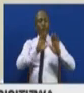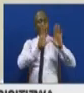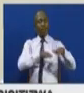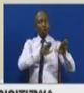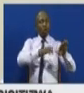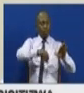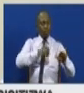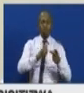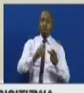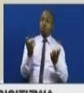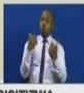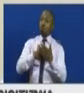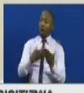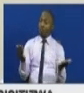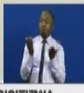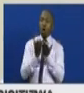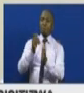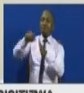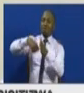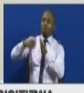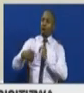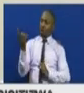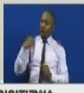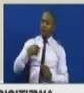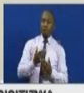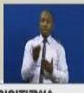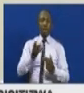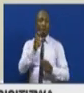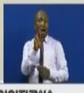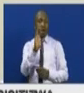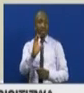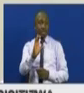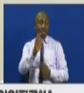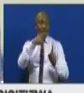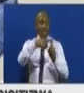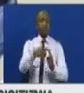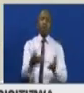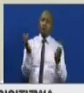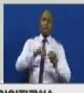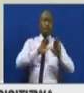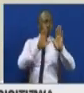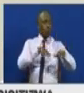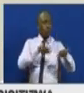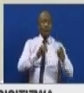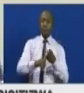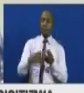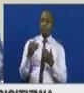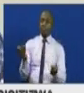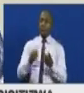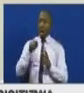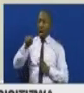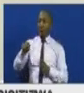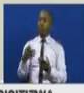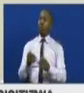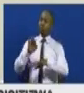uwezo wa kushona tuombe viwanda. Tunavyo viwanda wenzetu wa Roman Catholic ndio wameanza kushona hapa, nadhani Dr. Mtakao alienda. How to